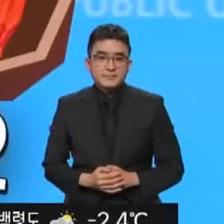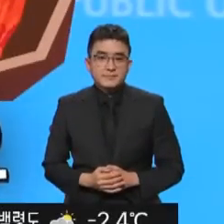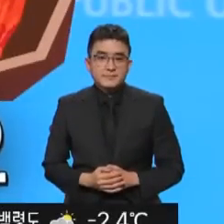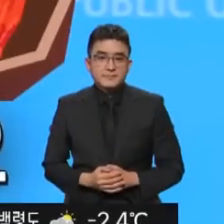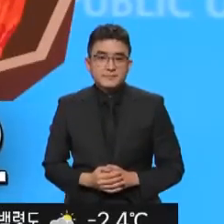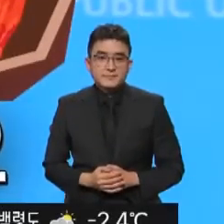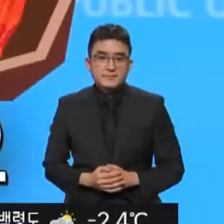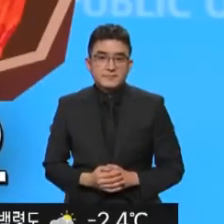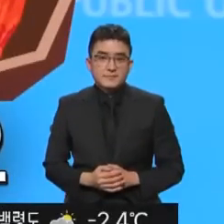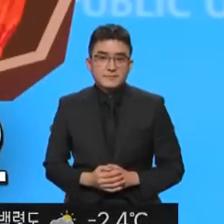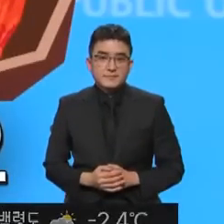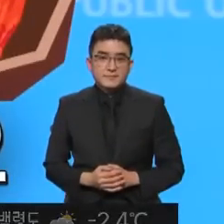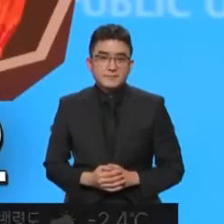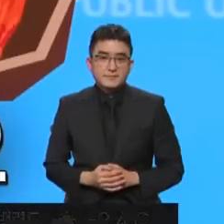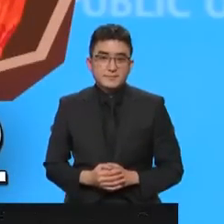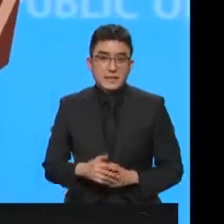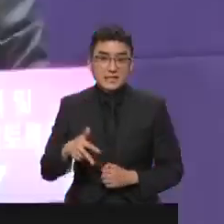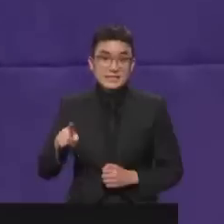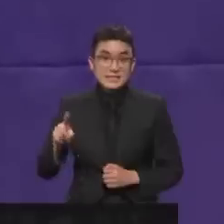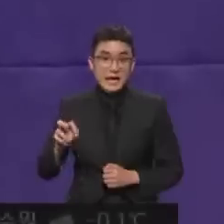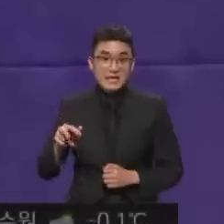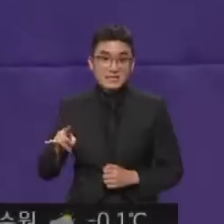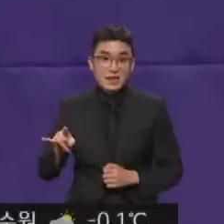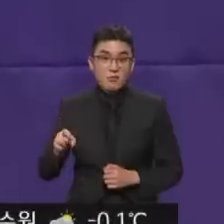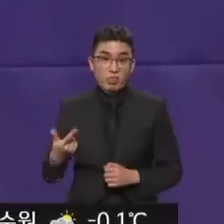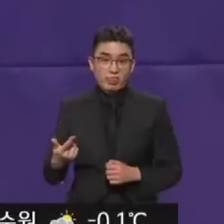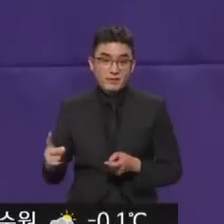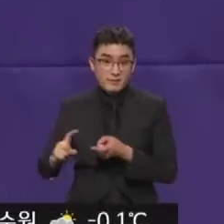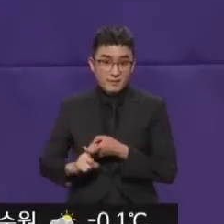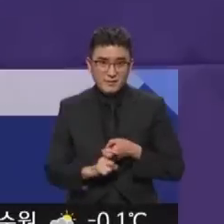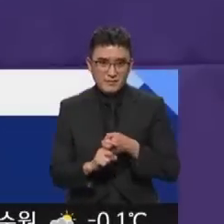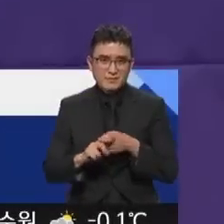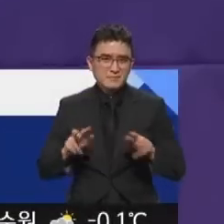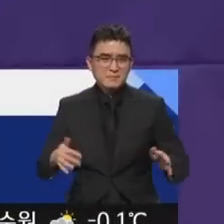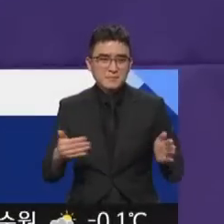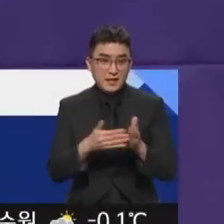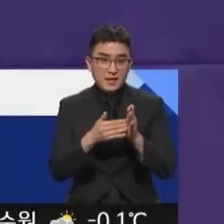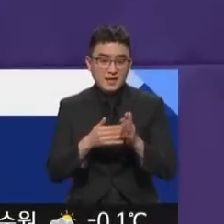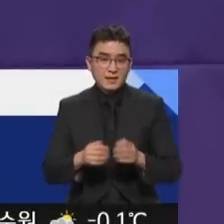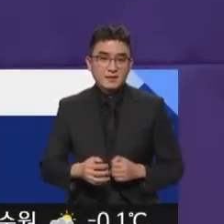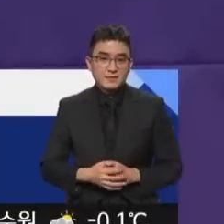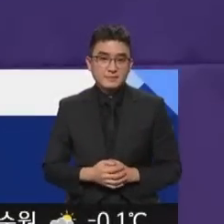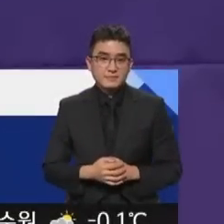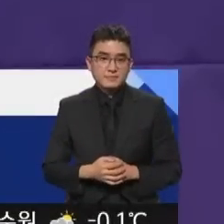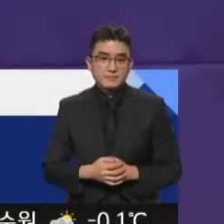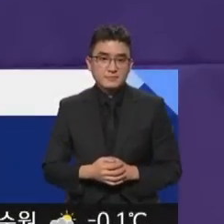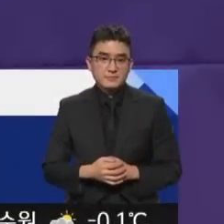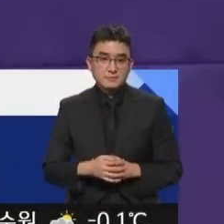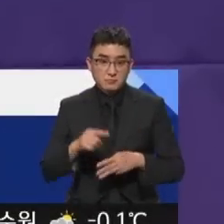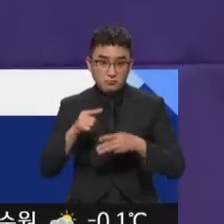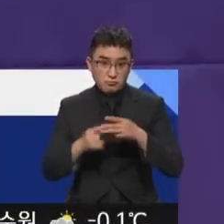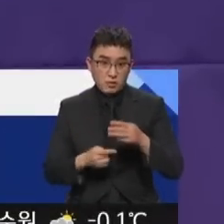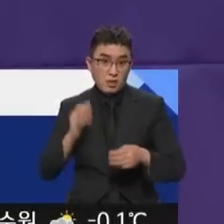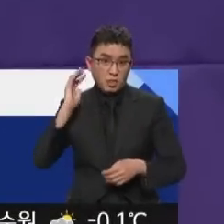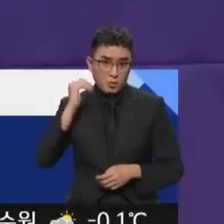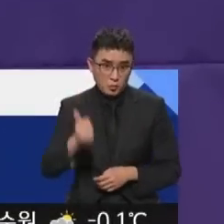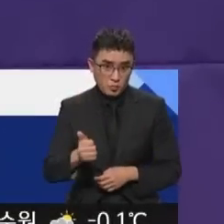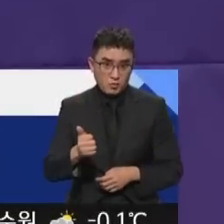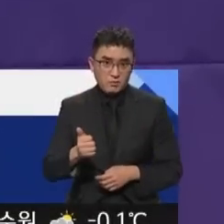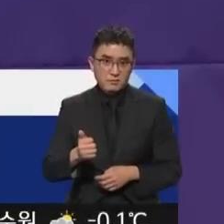김장은 이제 다 담궜다고 생각하고요. 누구보다도 윤석열 대통령께서 가장